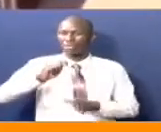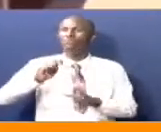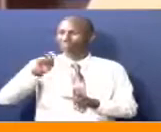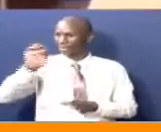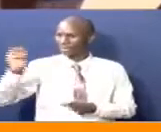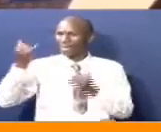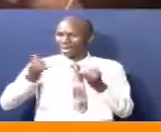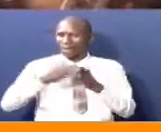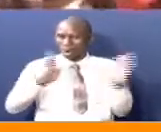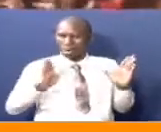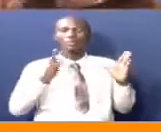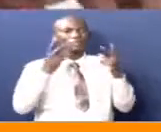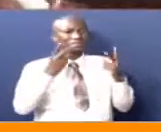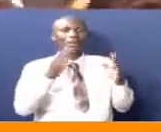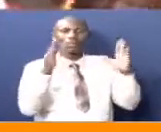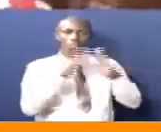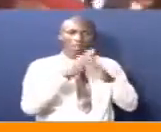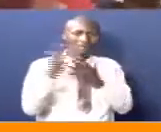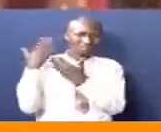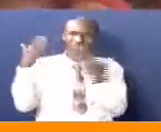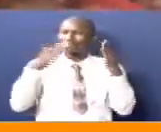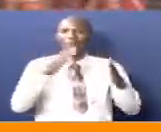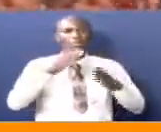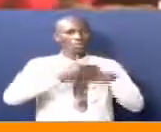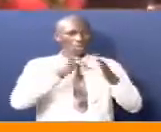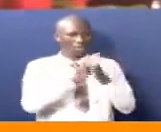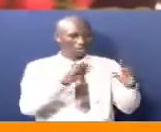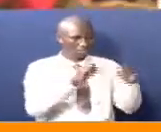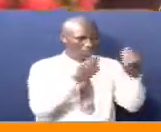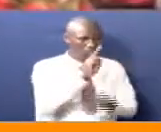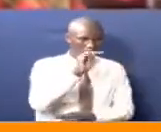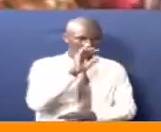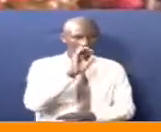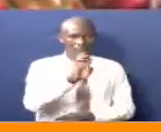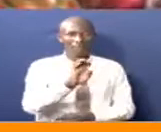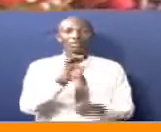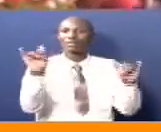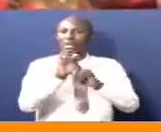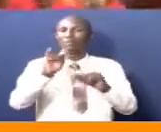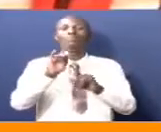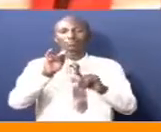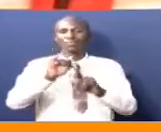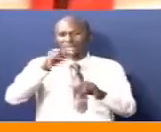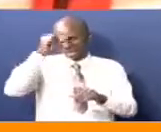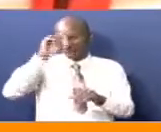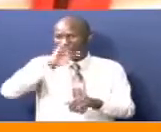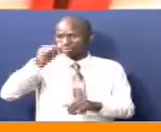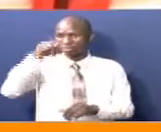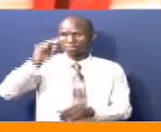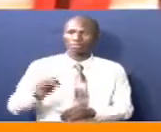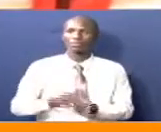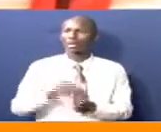wala wabingwa sio namba avusea amanyiwa ile na kiwe ni ikundie ya UNICEF vamuna serikali ya Japan. Kitui